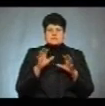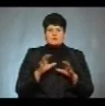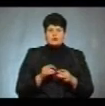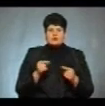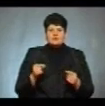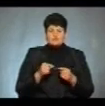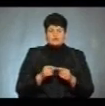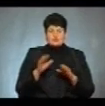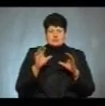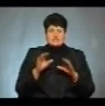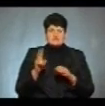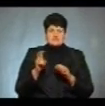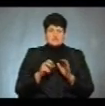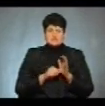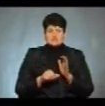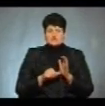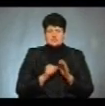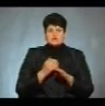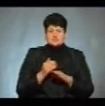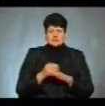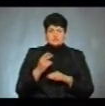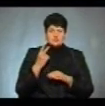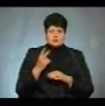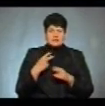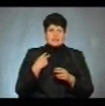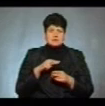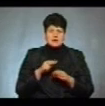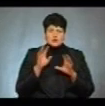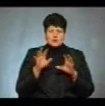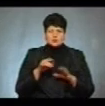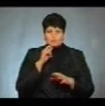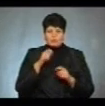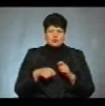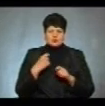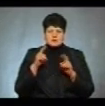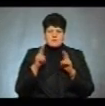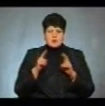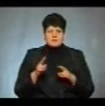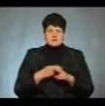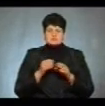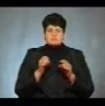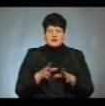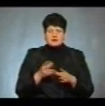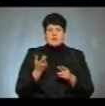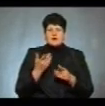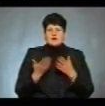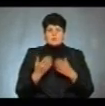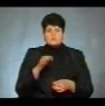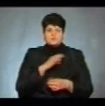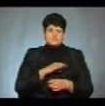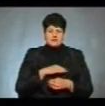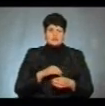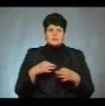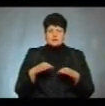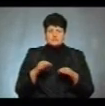статті 286 частини 2 Кримінального кодексу України «Порушення правил безпеки дорожнього руху або експлуатації транспорту